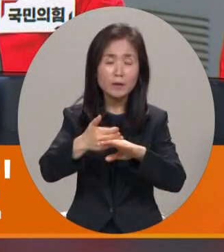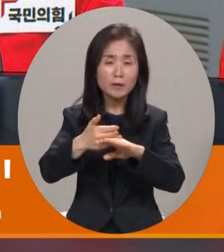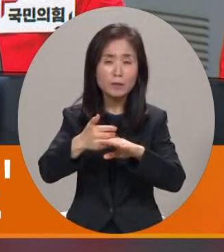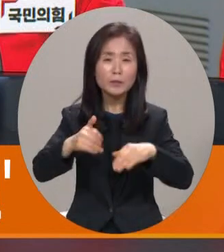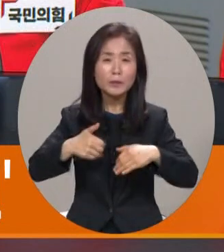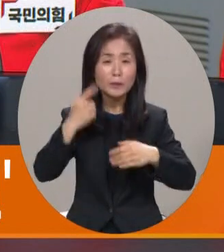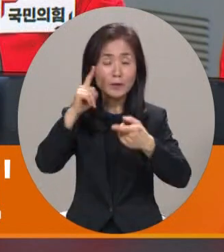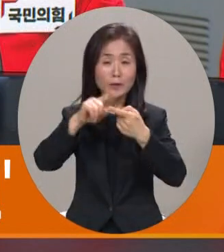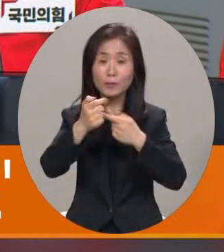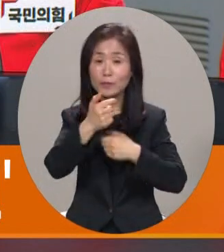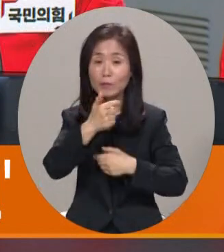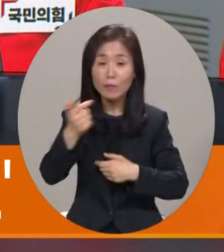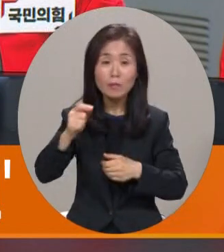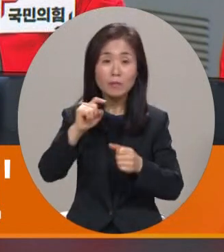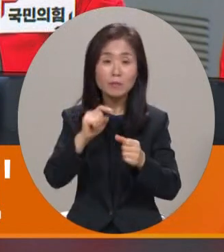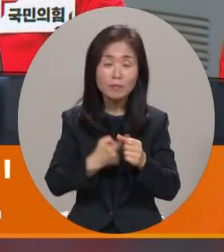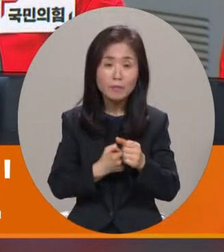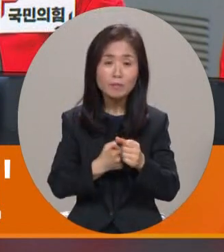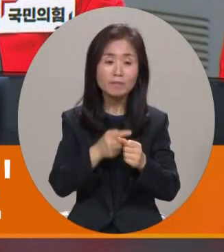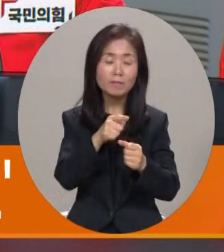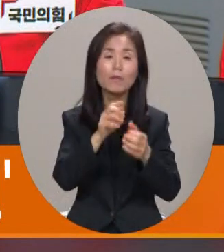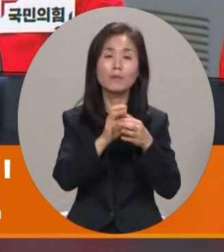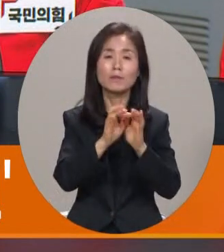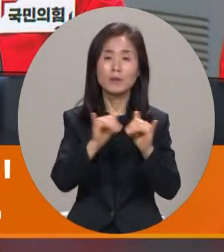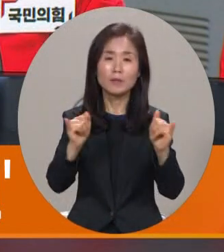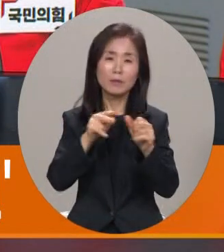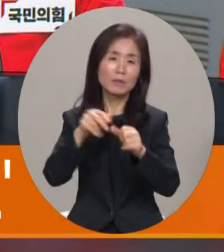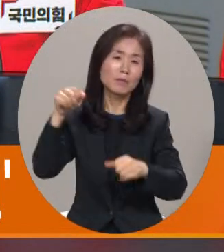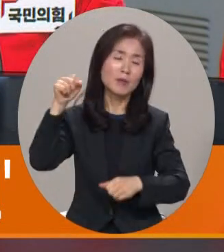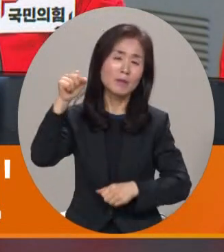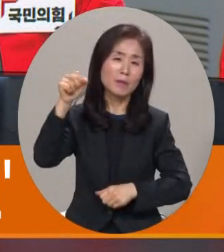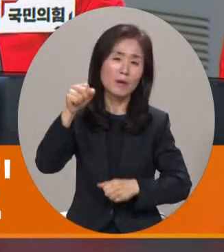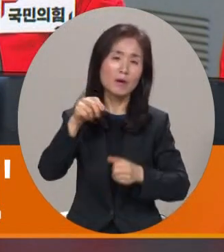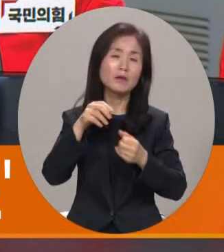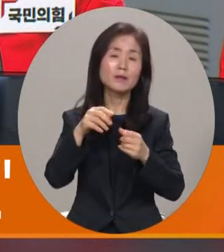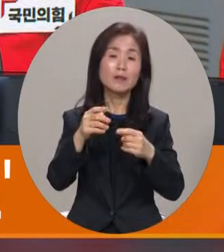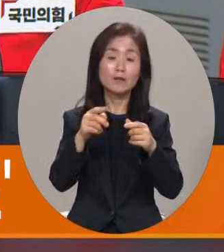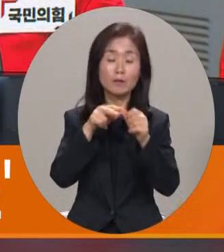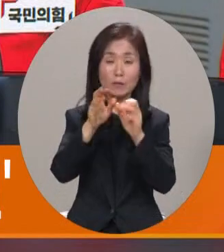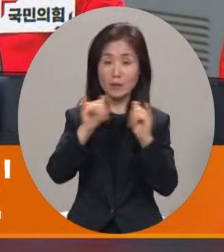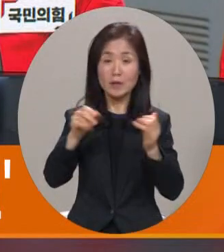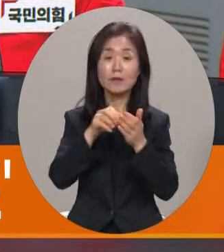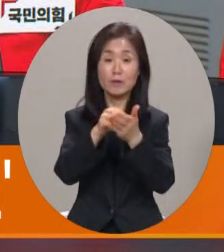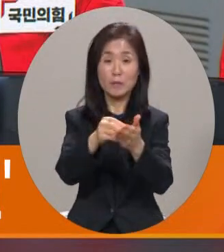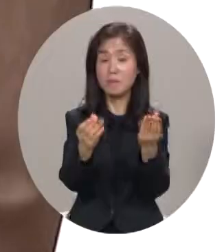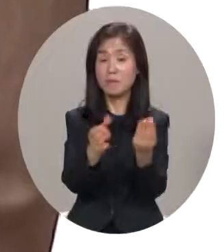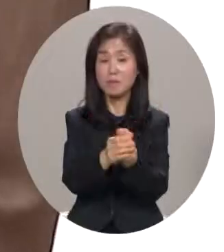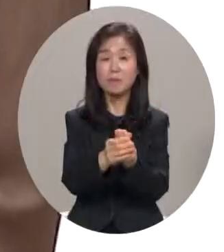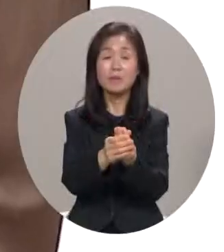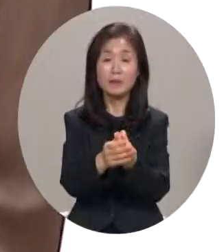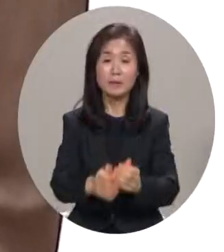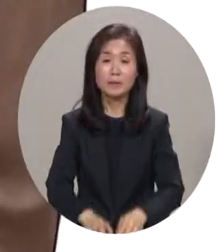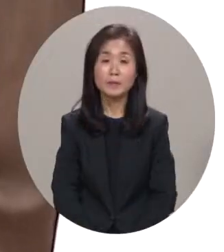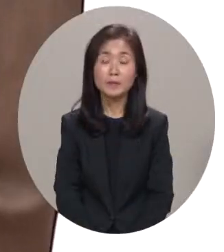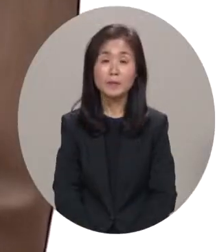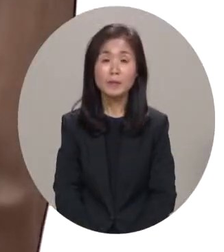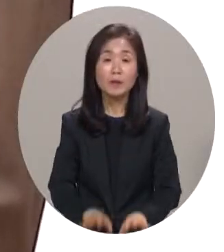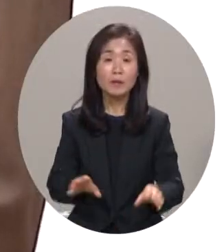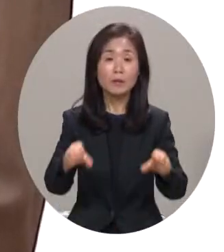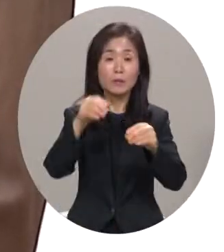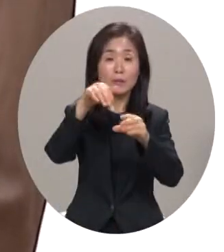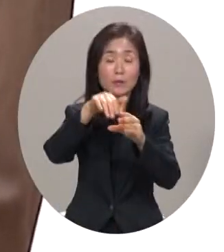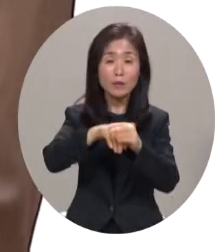관련 분야 전문가들이 두루 출사표를 던졌습니다 박광주 기자가 정리했습니다 이번